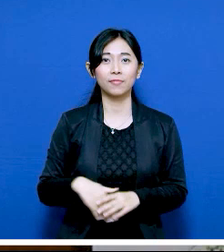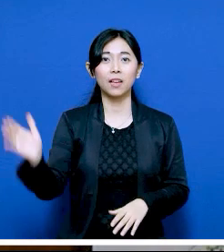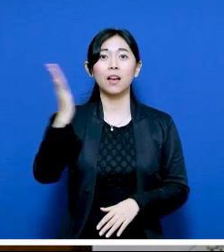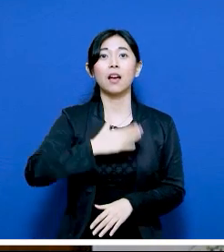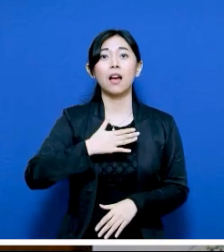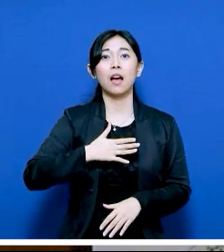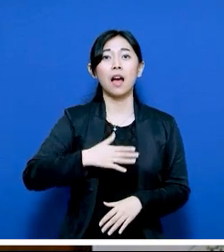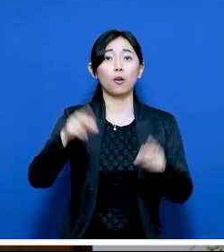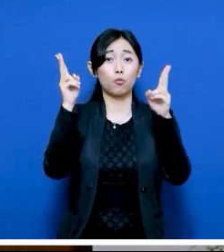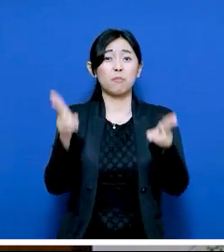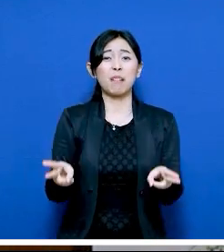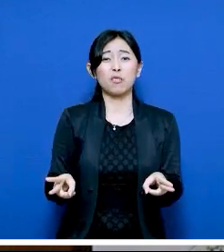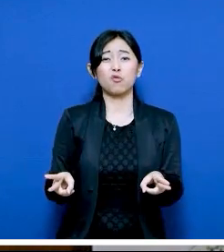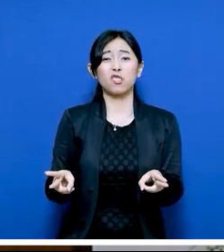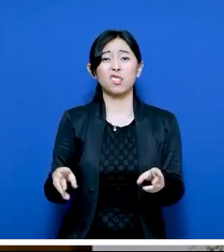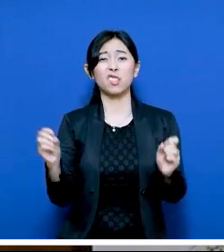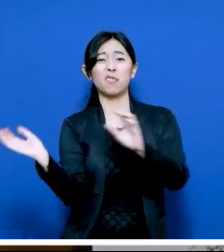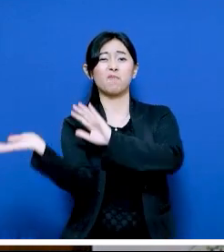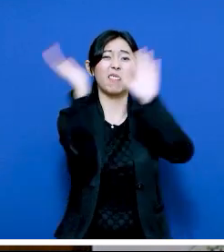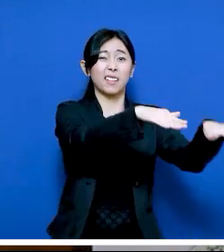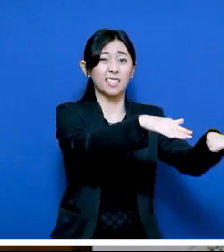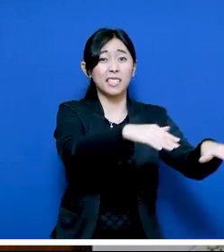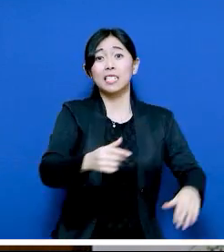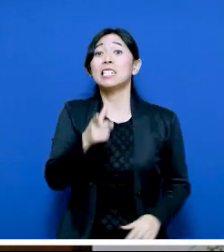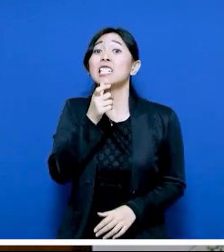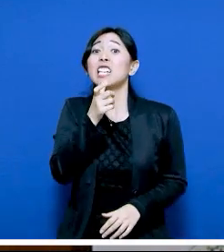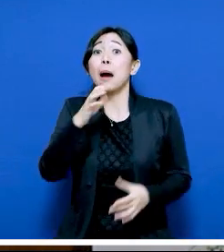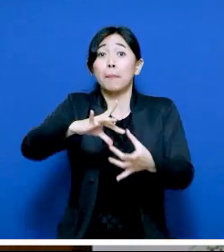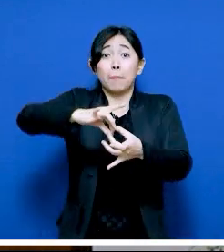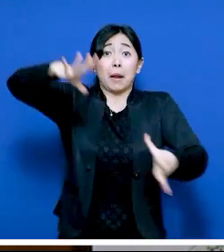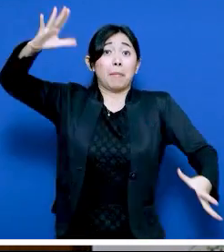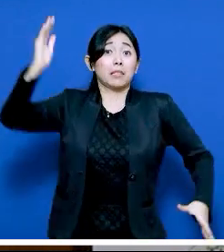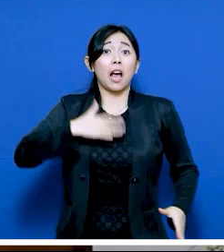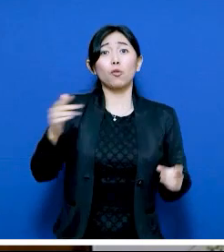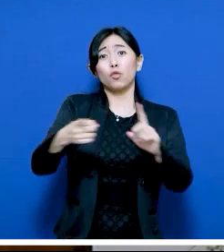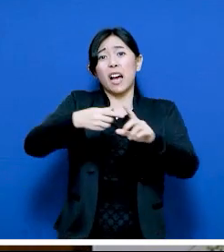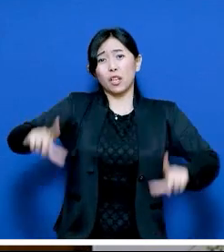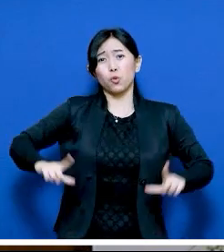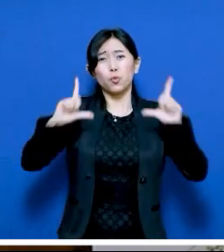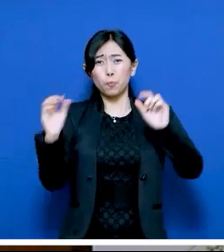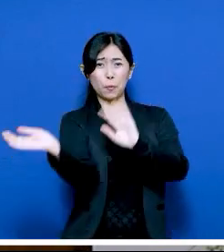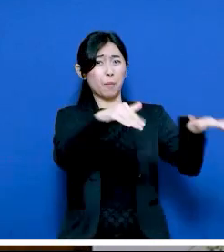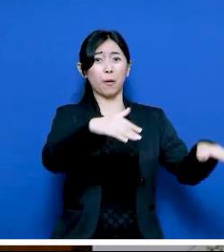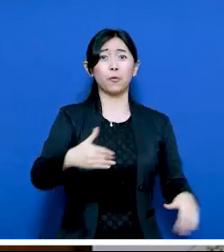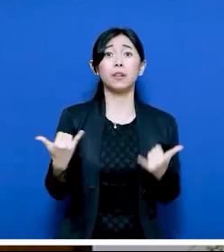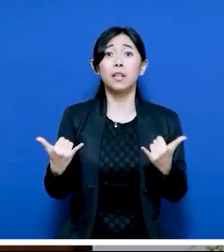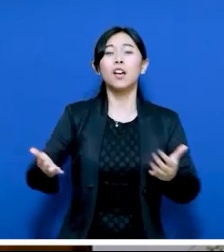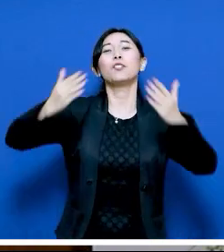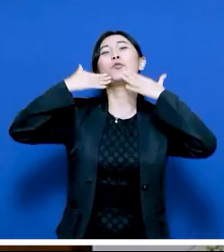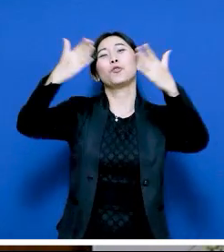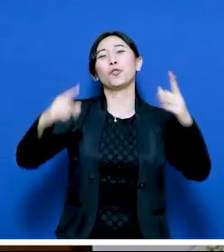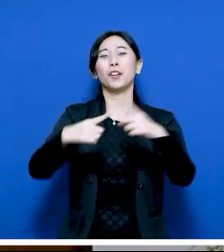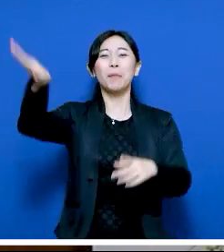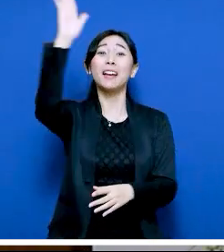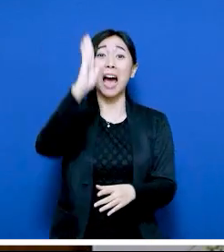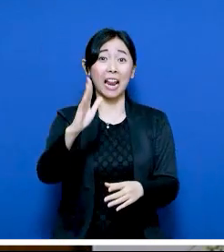Aku manusia celaka, siapakah yang akan melepaskan aku dari tubuh maut ini? Syukur kepada